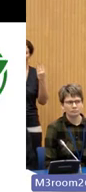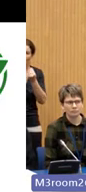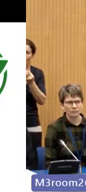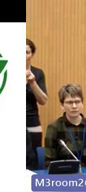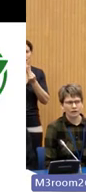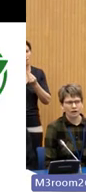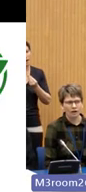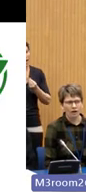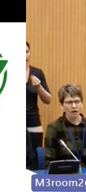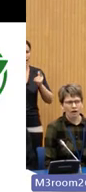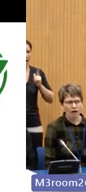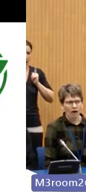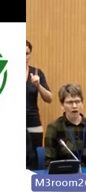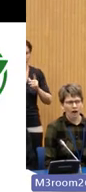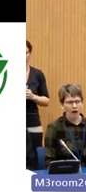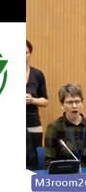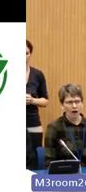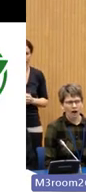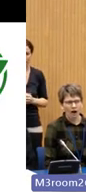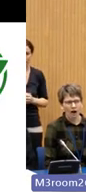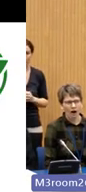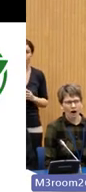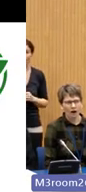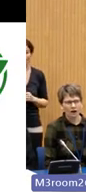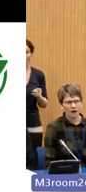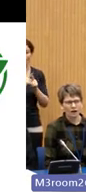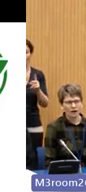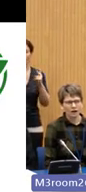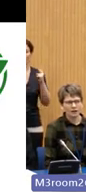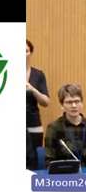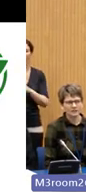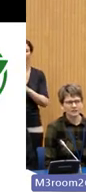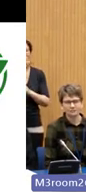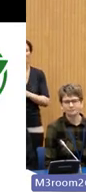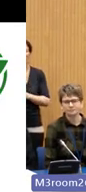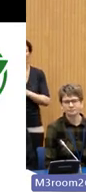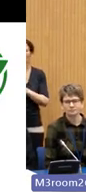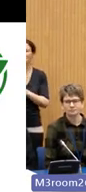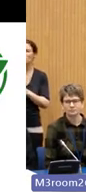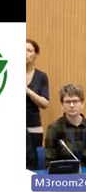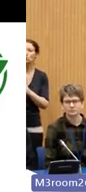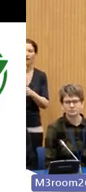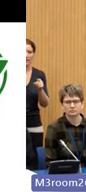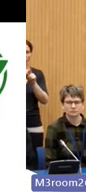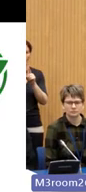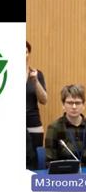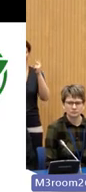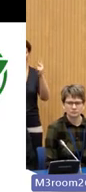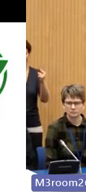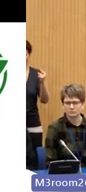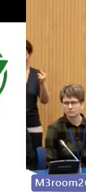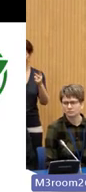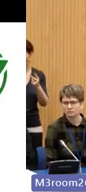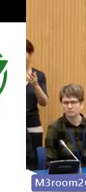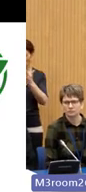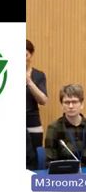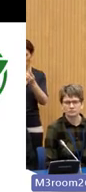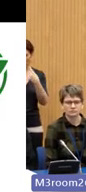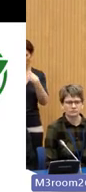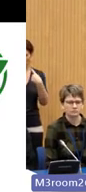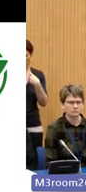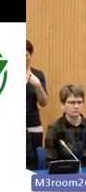erleben. Für uns ist auch der Artikel 24 ganz, ganz wichtig. Über den haben wir eben schon gesprochen.